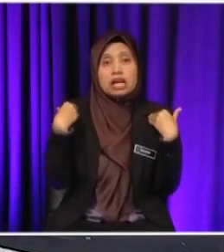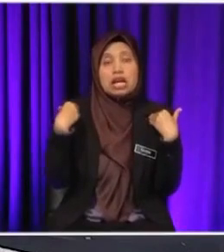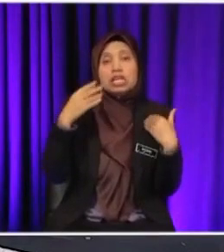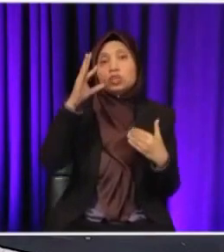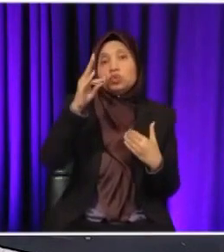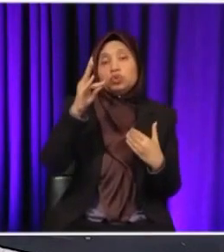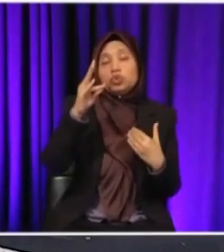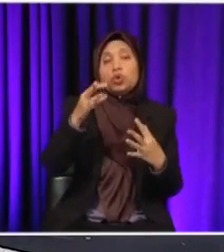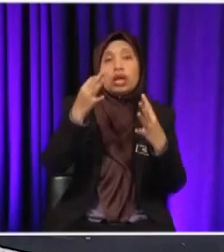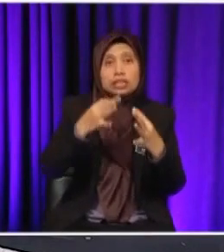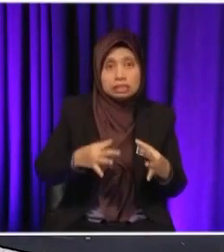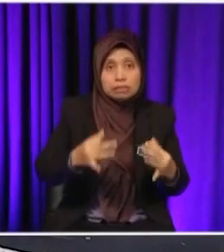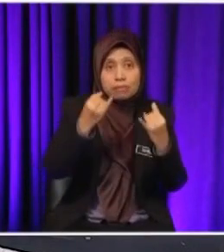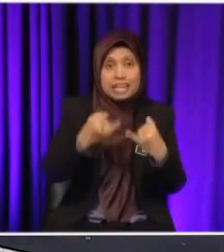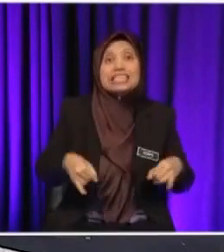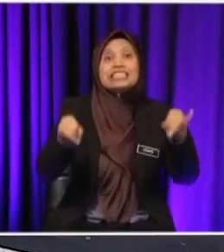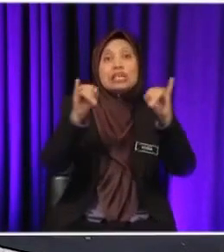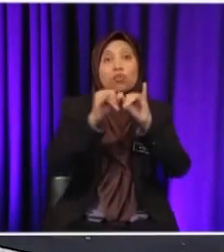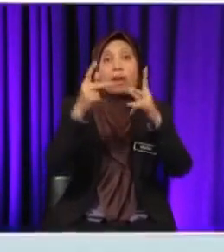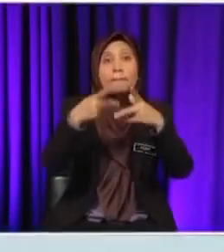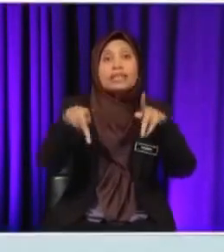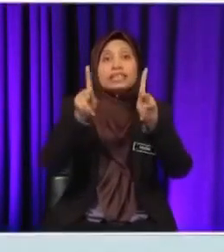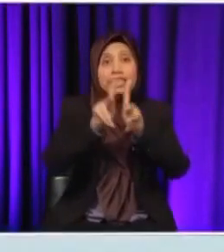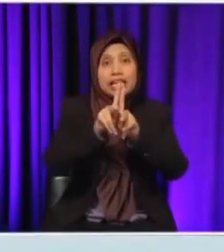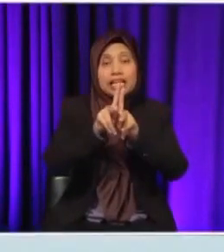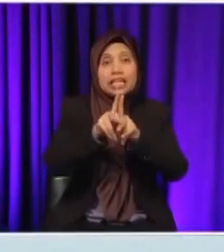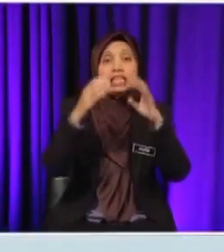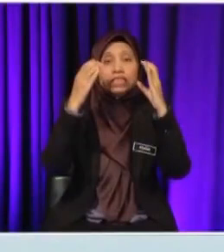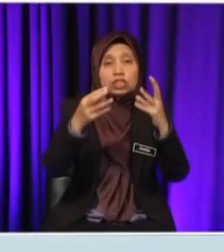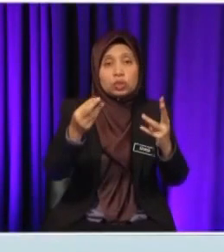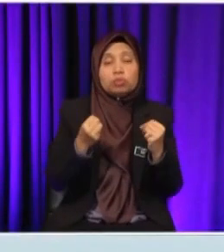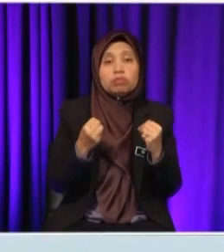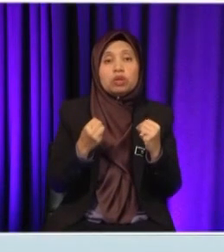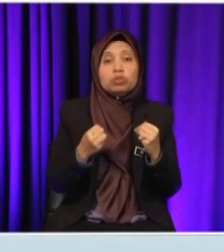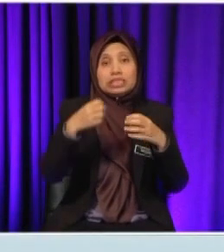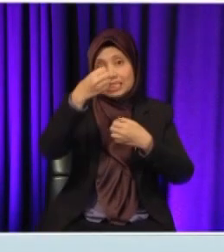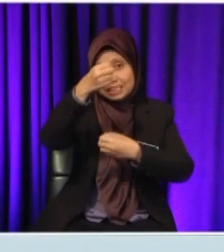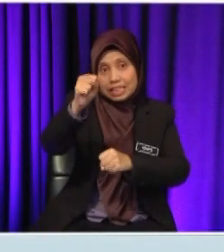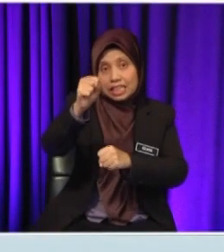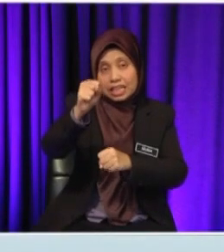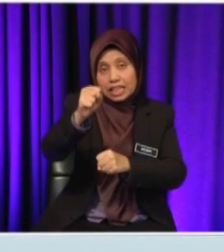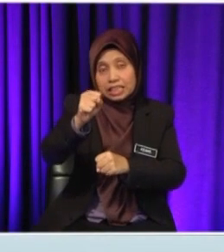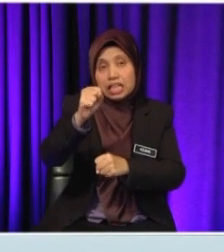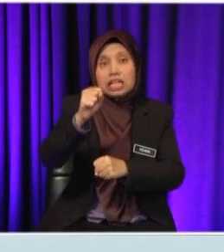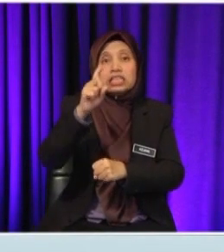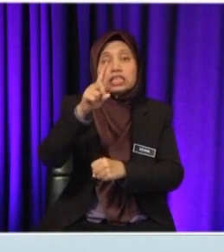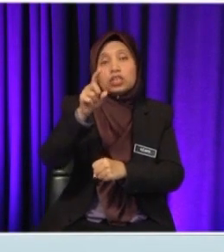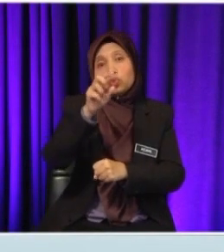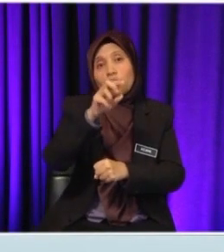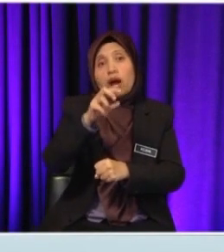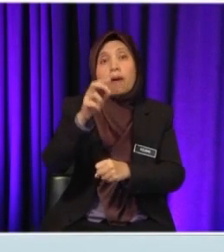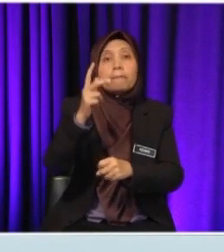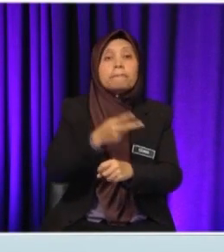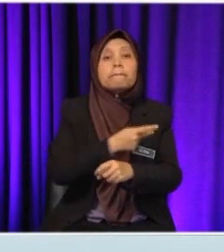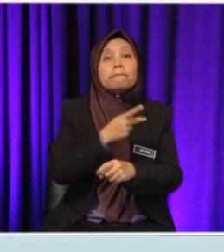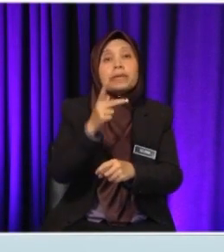7 peristiwa penting. Daripada peristiwa tersebut, Cikgu minta untuk sediakan serangkap pantun ya Cikgu? Serangkap pantun sahaja.